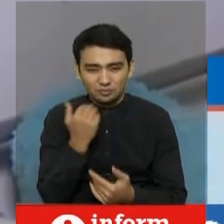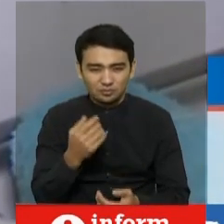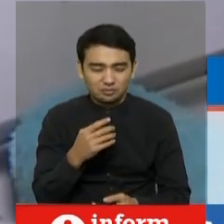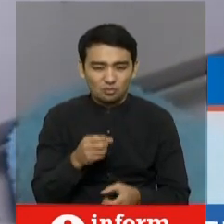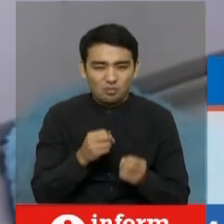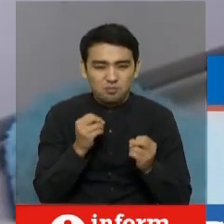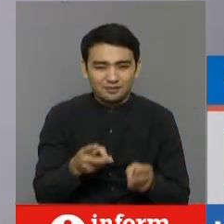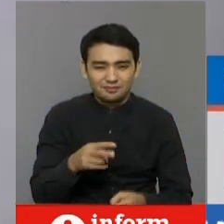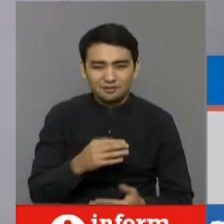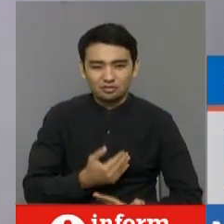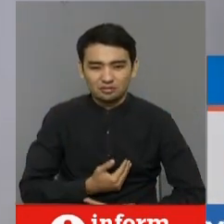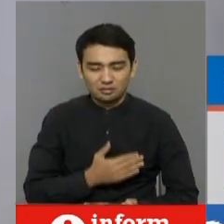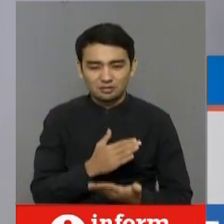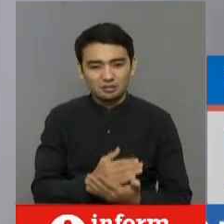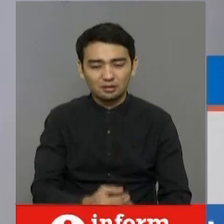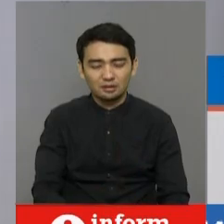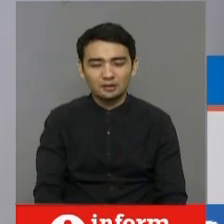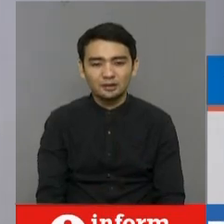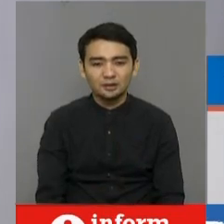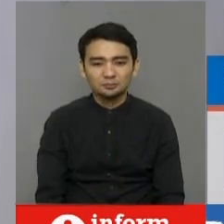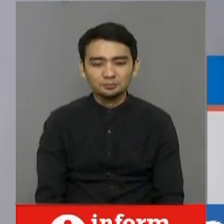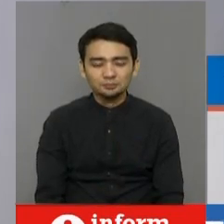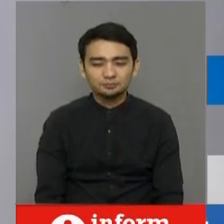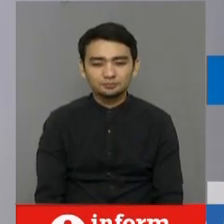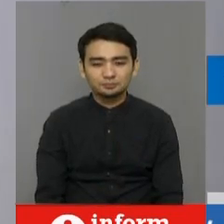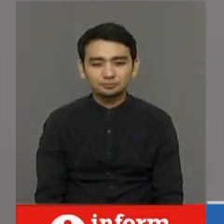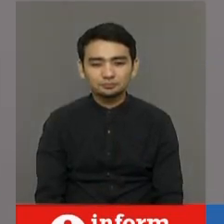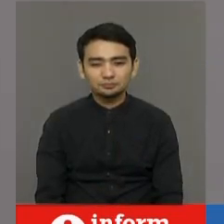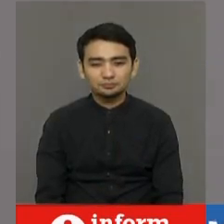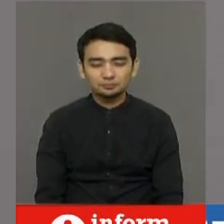опасными для жизни. Анастасия Новикова, Дабран Абдиев, Абзал Турабеков, Информбюро.